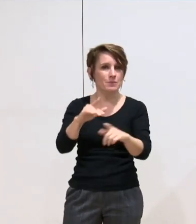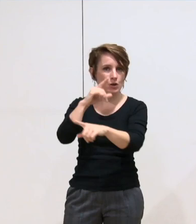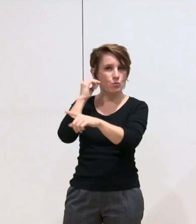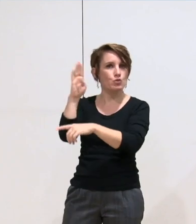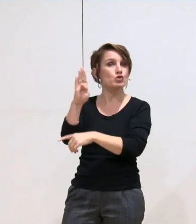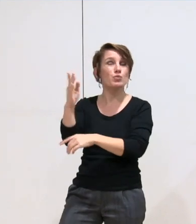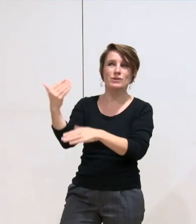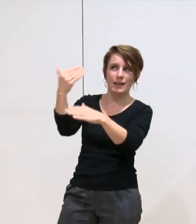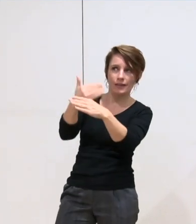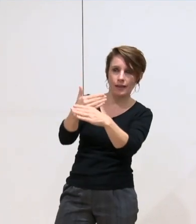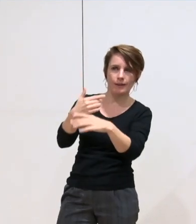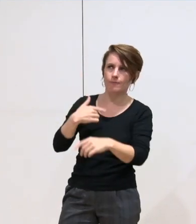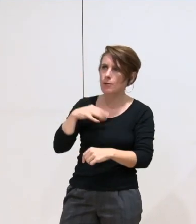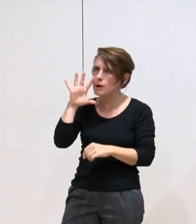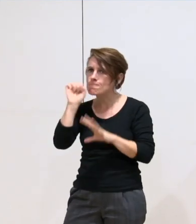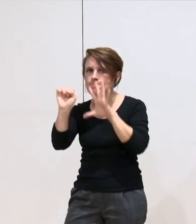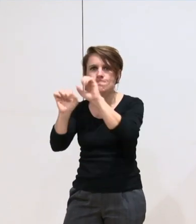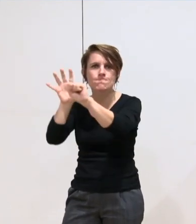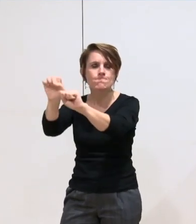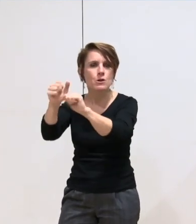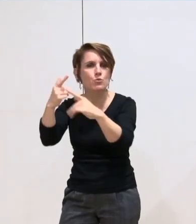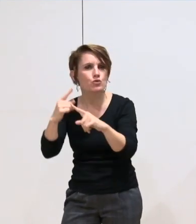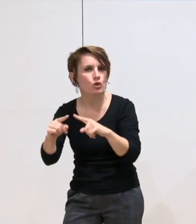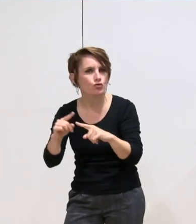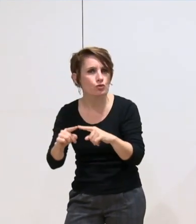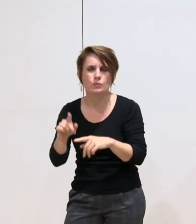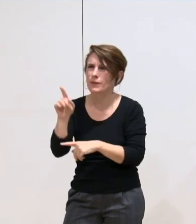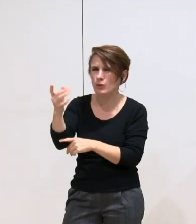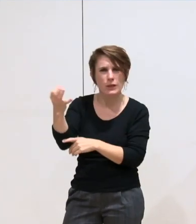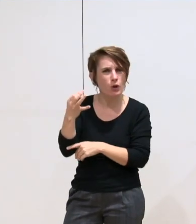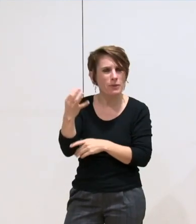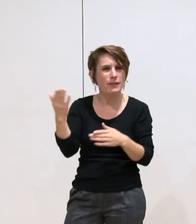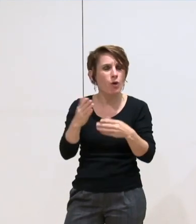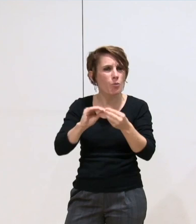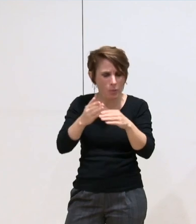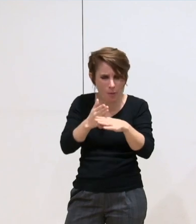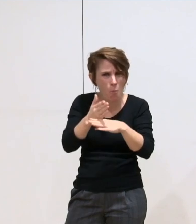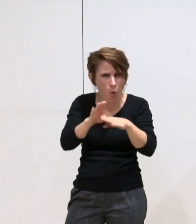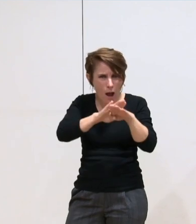d'être précisés. Sadok Bouzaïen parle d'un état du parquet et de la piste dégradé.